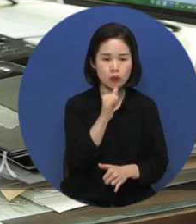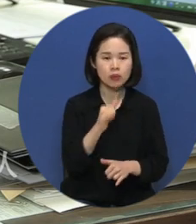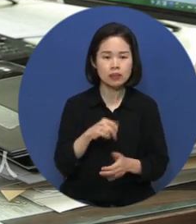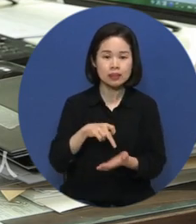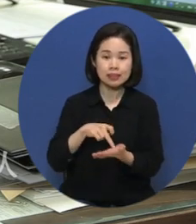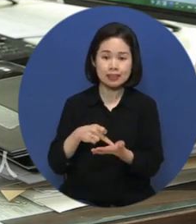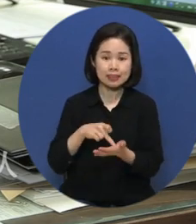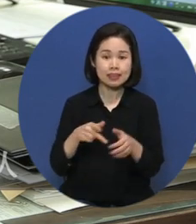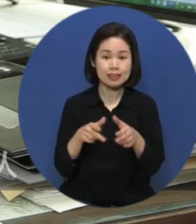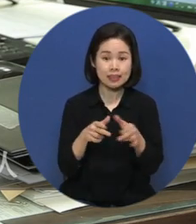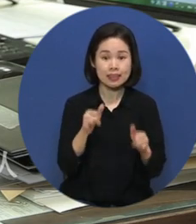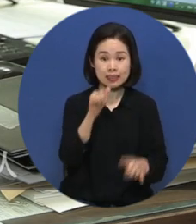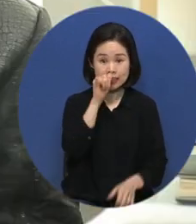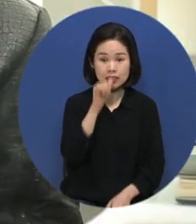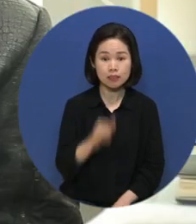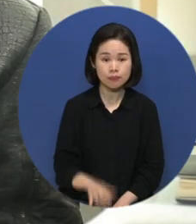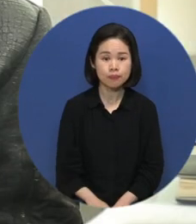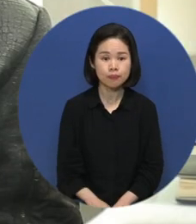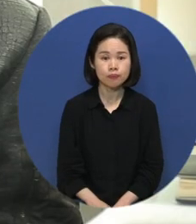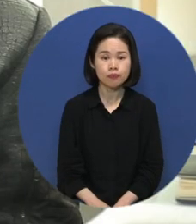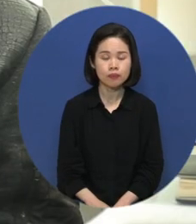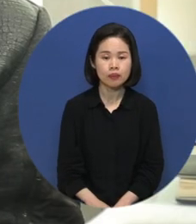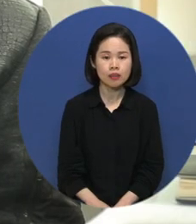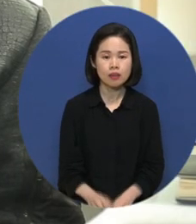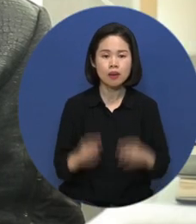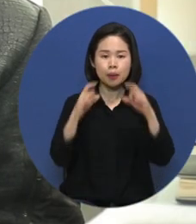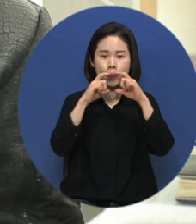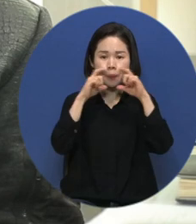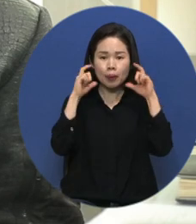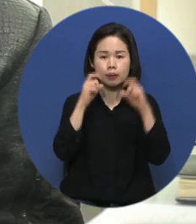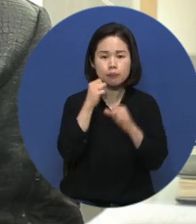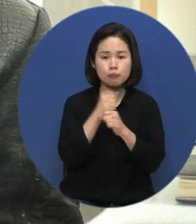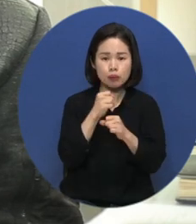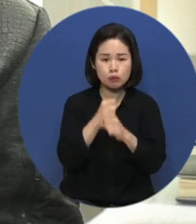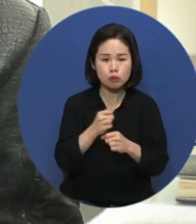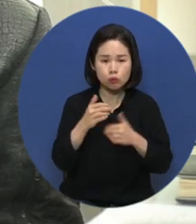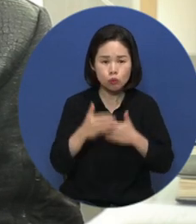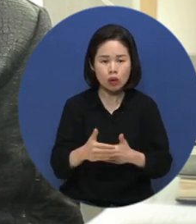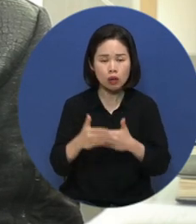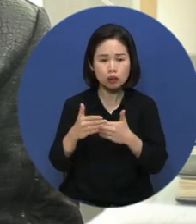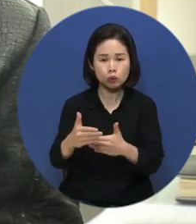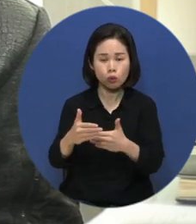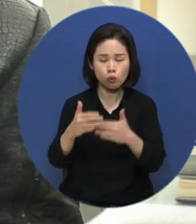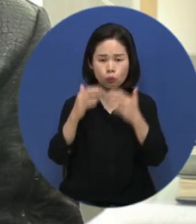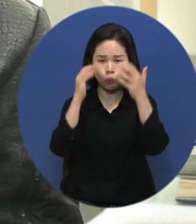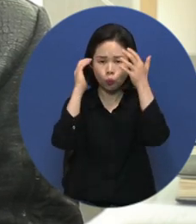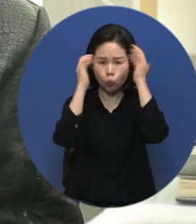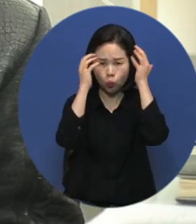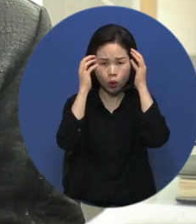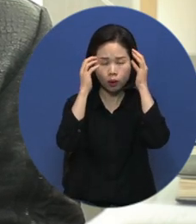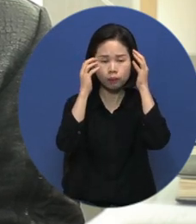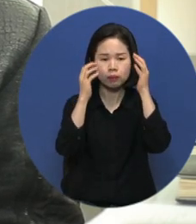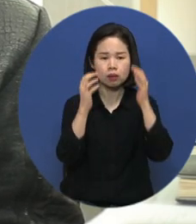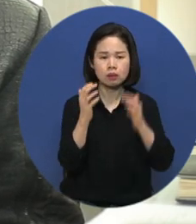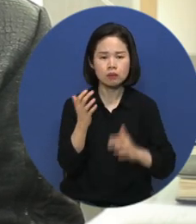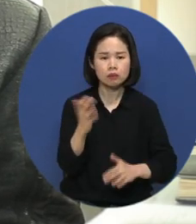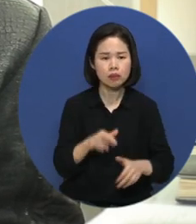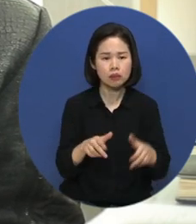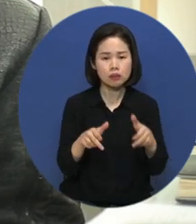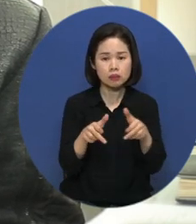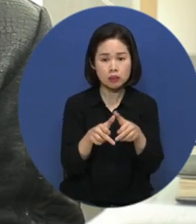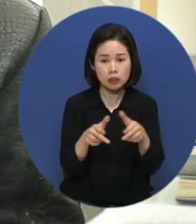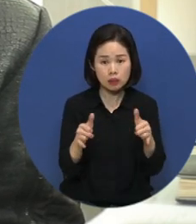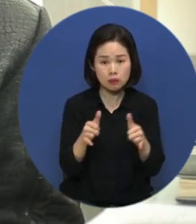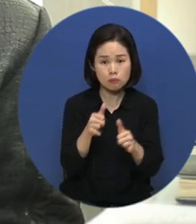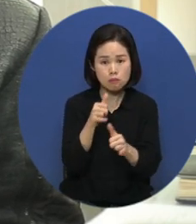장애인분들도 계십니다. 그 마스크를 제작하는데 되게 복잡한 과정이 있잖아요. 근데 네. 이제